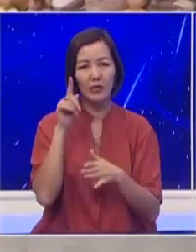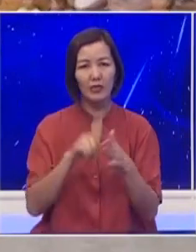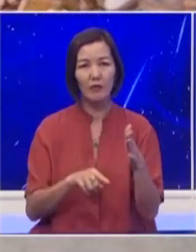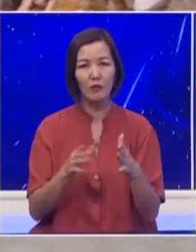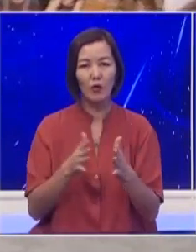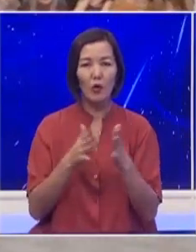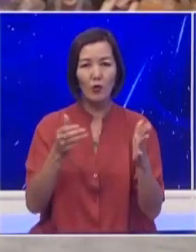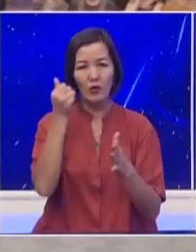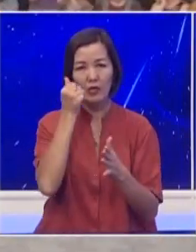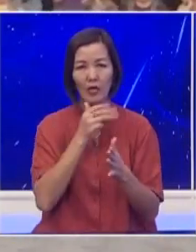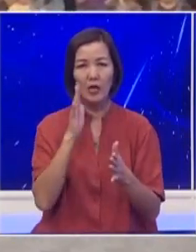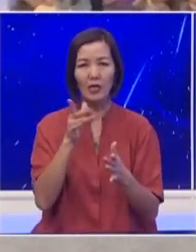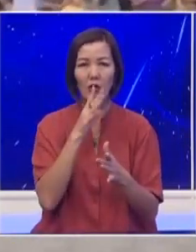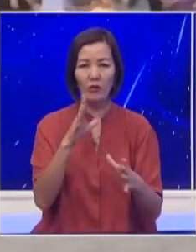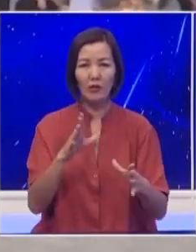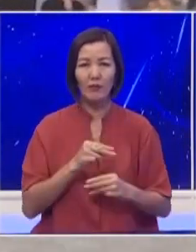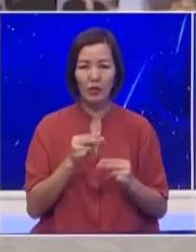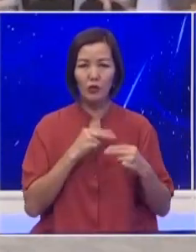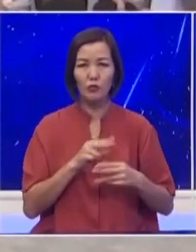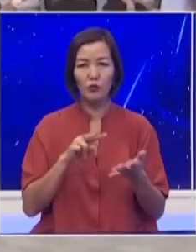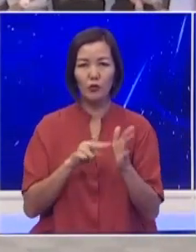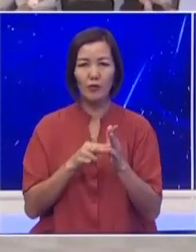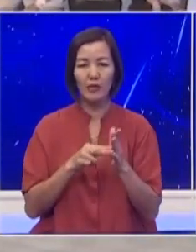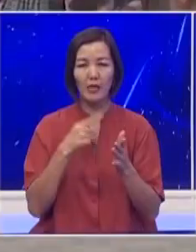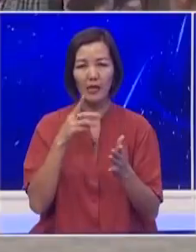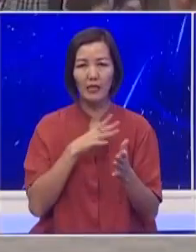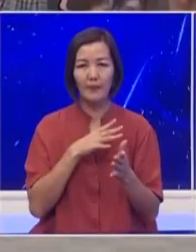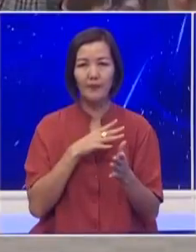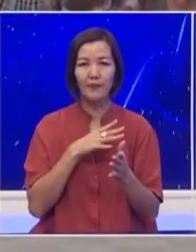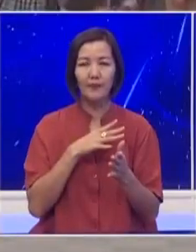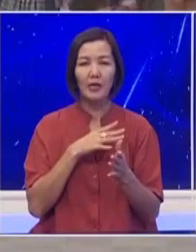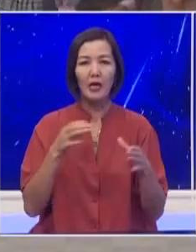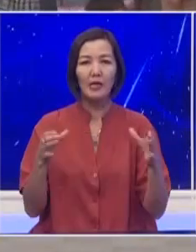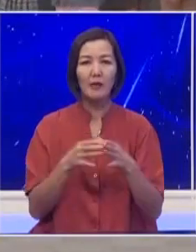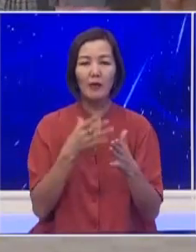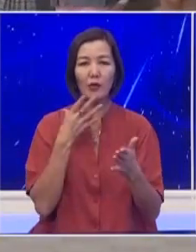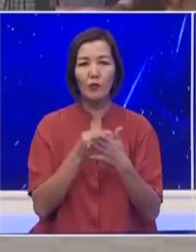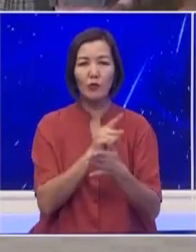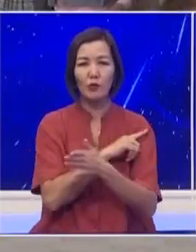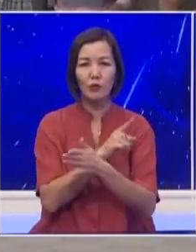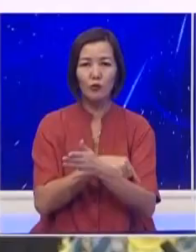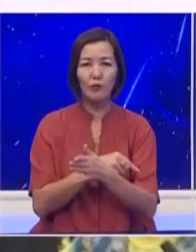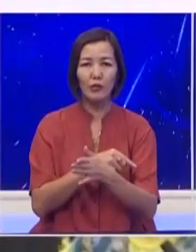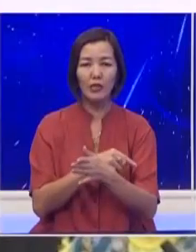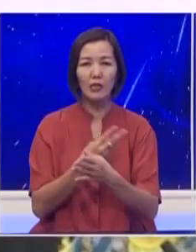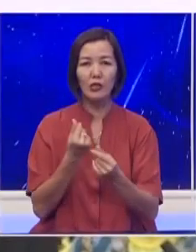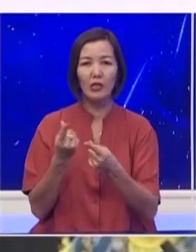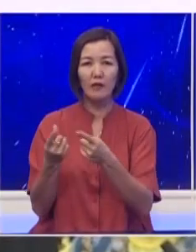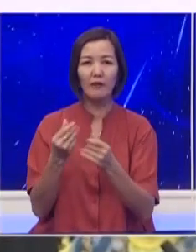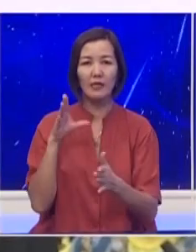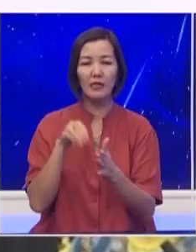үшін алғыс айтып, алдағы уақытта да тығыз ынтымақтастықты жоспарлайтынын атап өтті. Айта кету керек, компанияның өз күшімен және